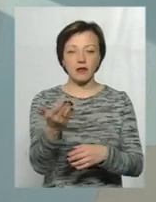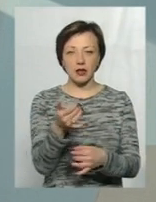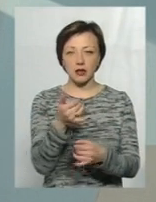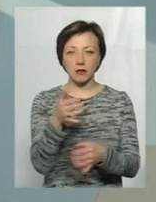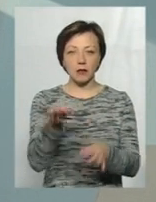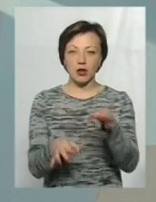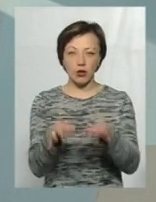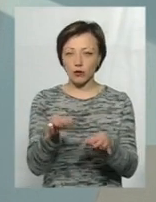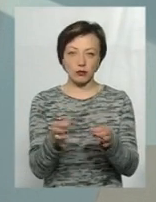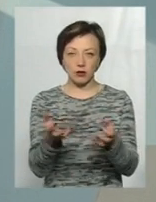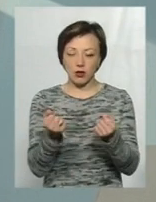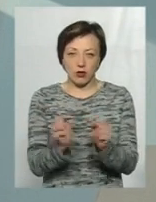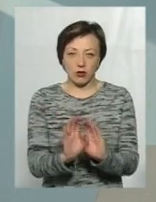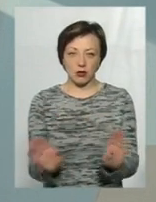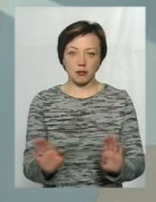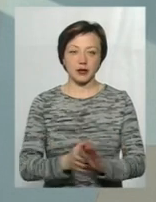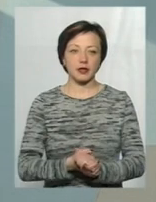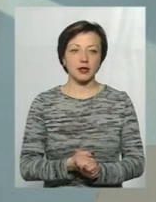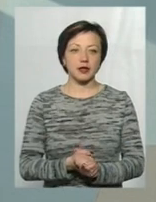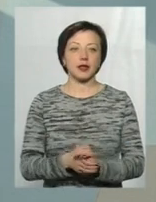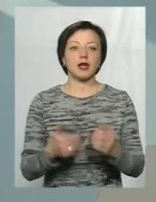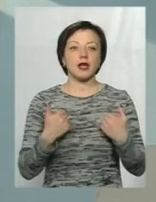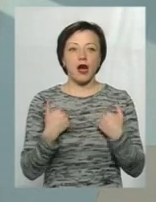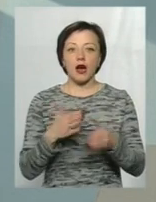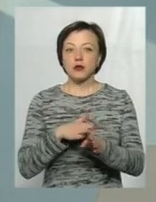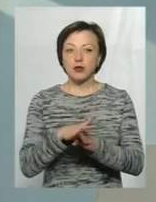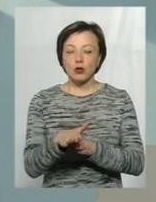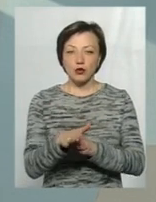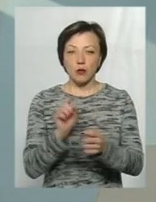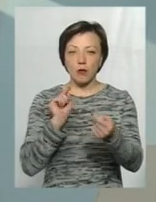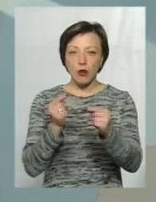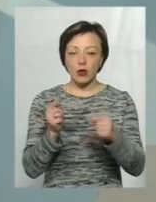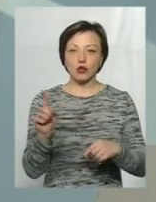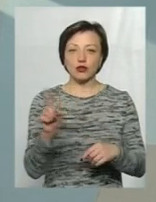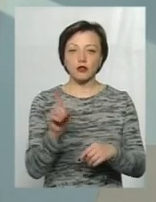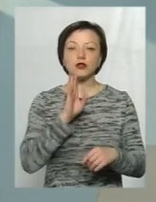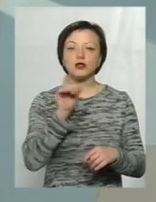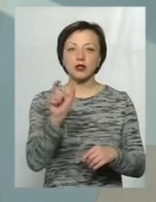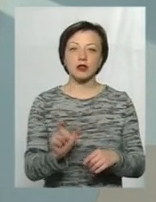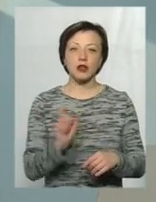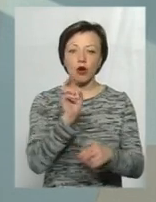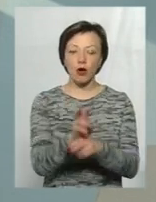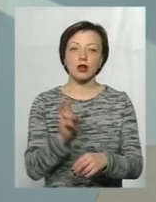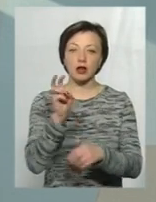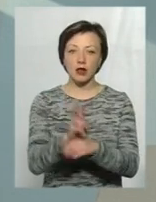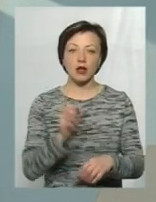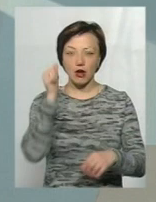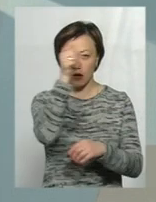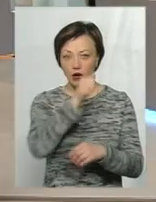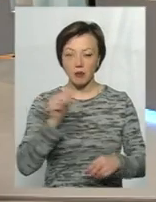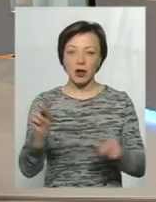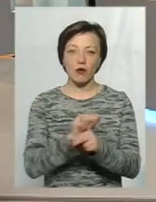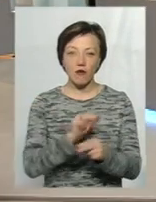вагітність в природному циклі не отримаєте. І я абсолютно противник того, щоб жінка ходила роками і лікувала